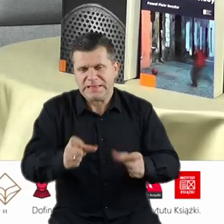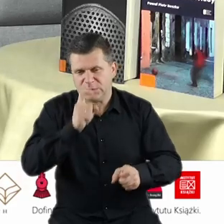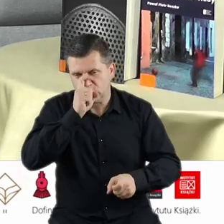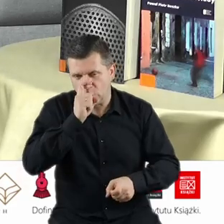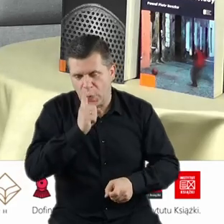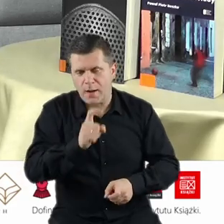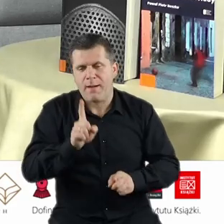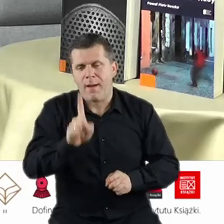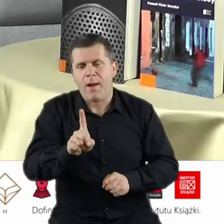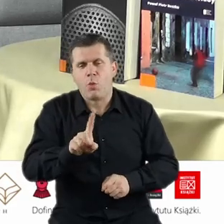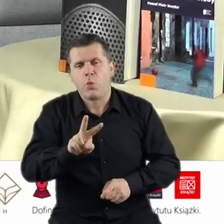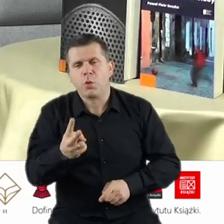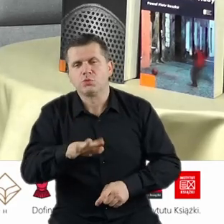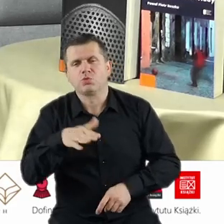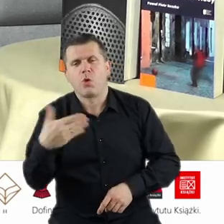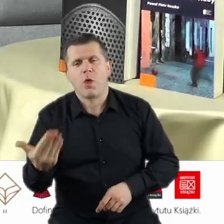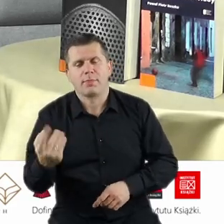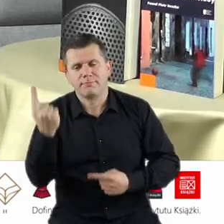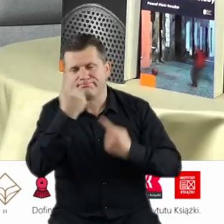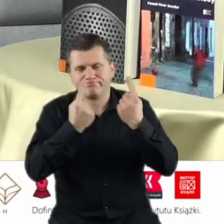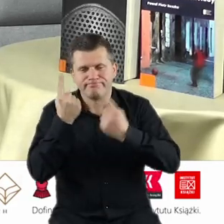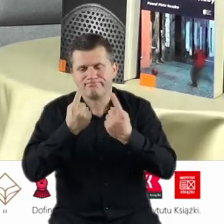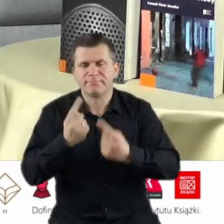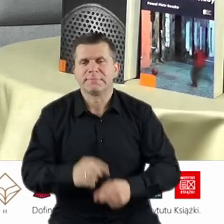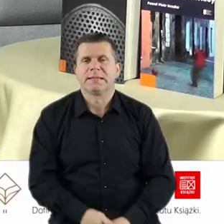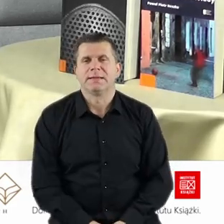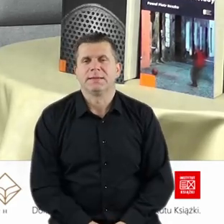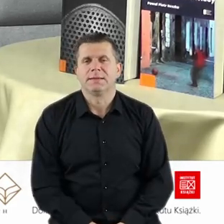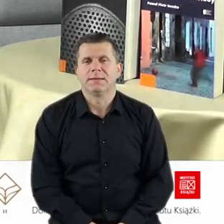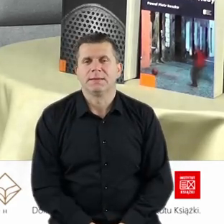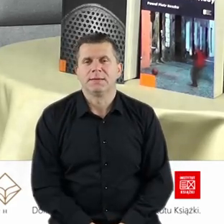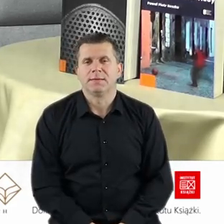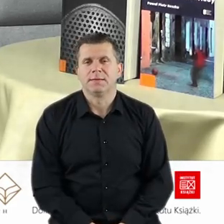nic złego, jednak z drugiej